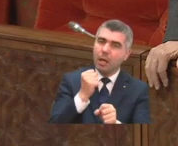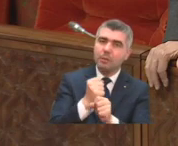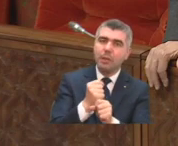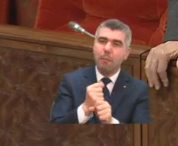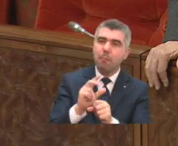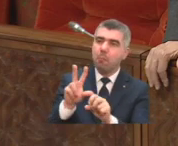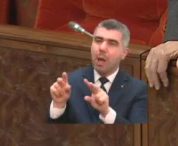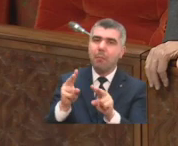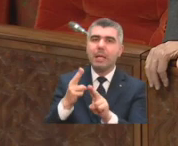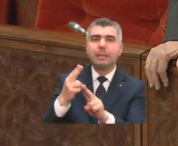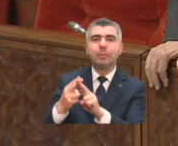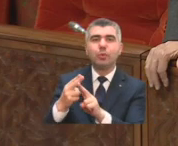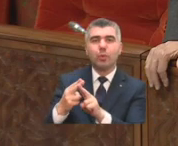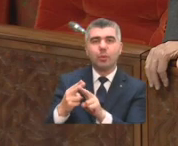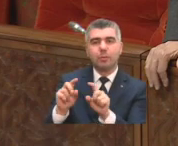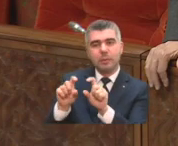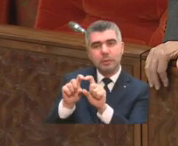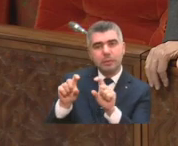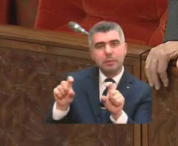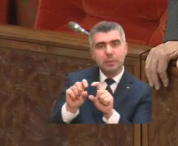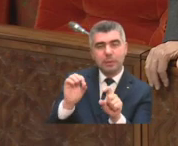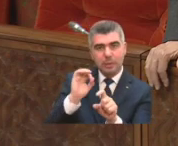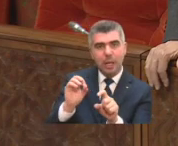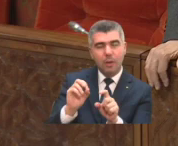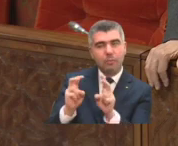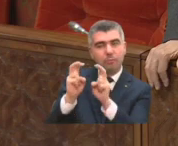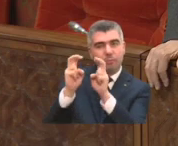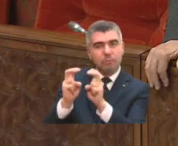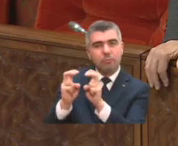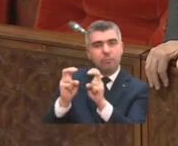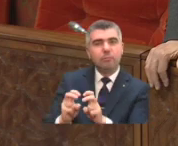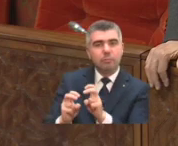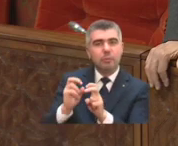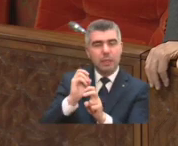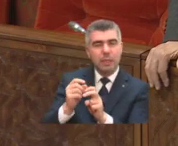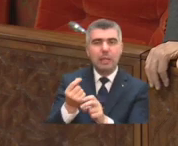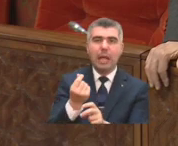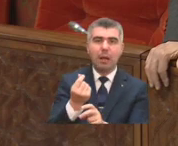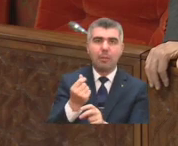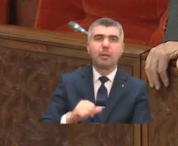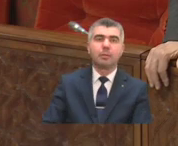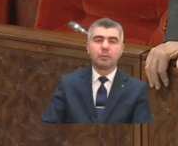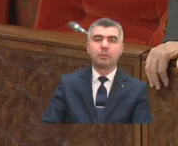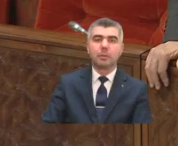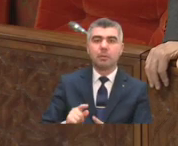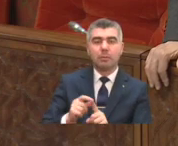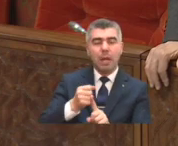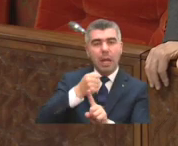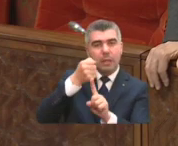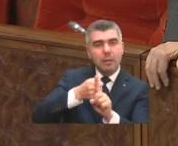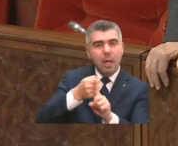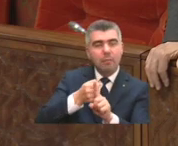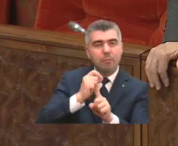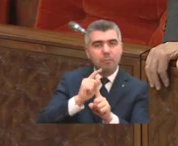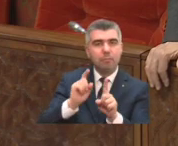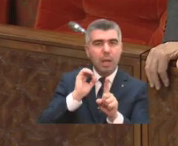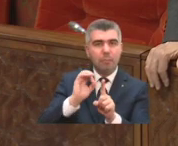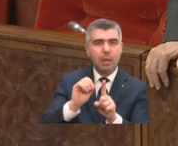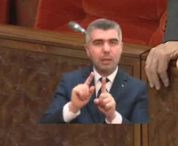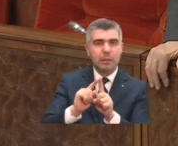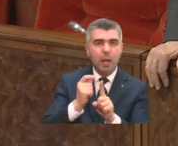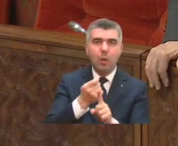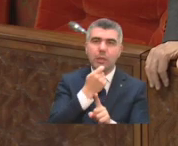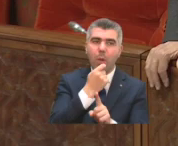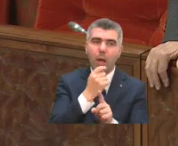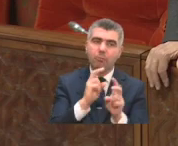هو الدواء اللي كاين، لان الدواء الجانس هو اللي يمكن له يقلل من يخفض من الثمن، والعمل كذلك مع الهيئه المدبره باش هذيك